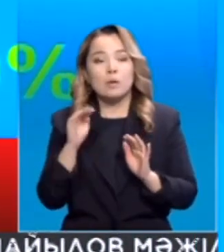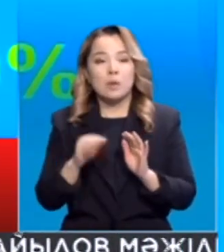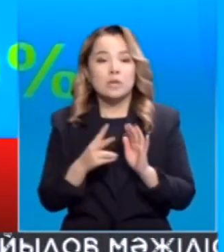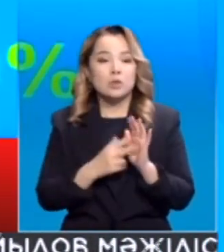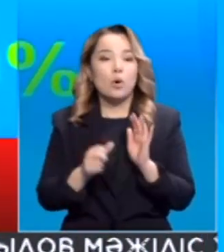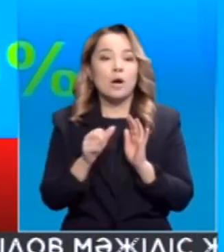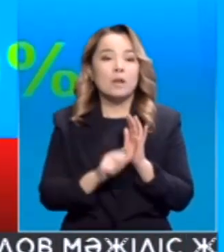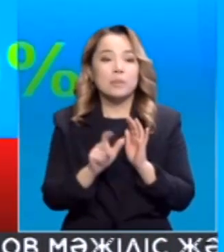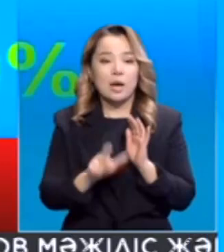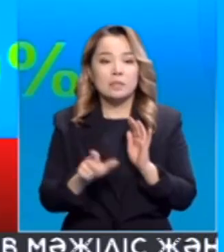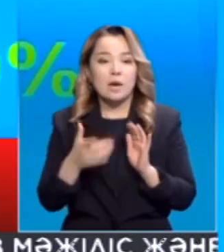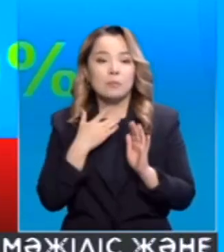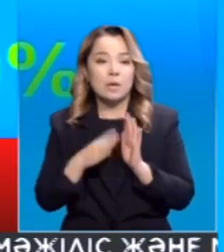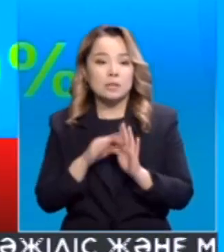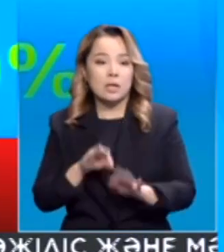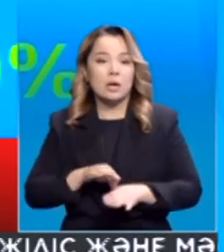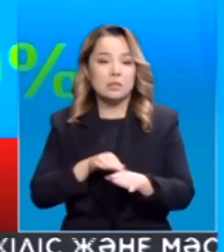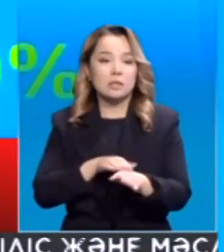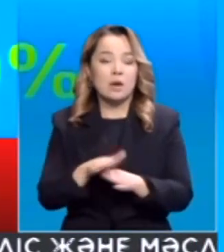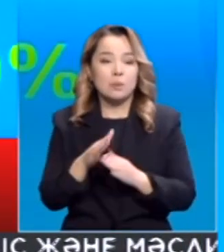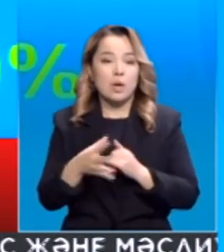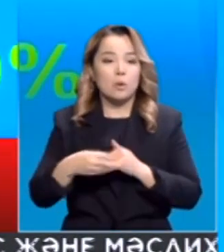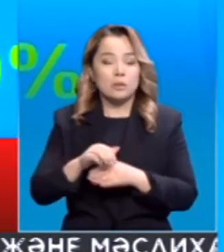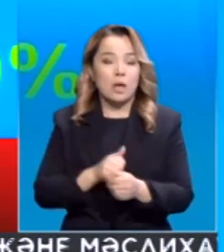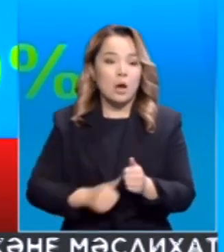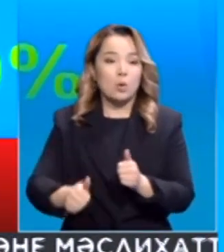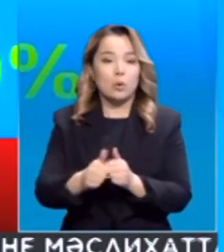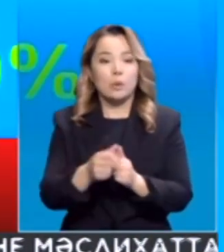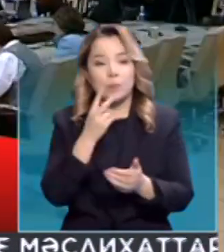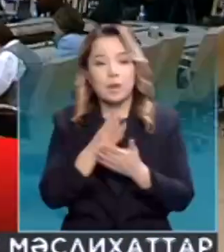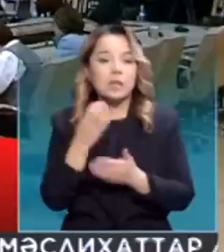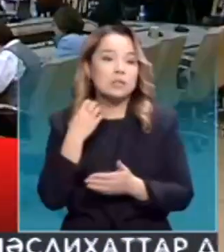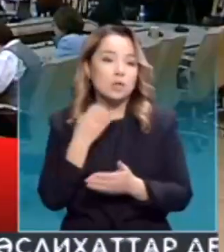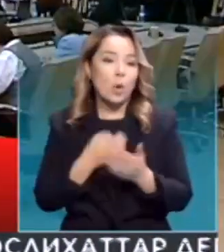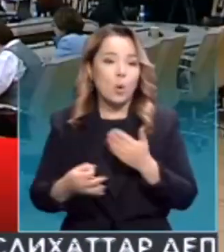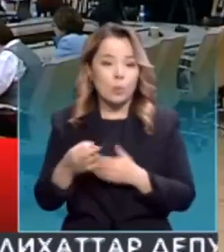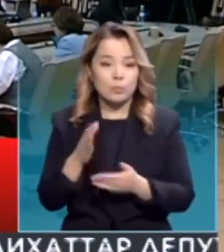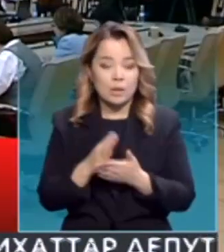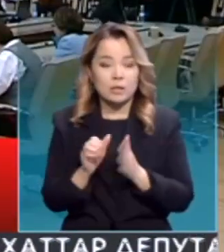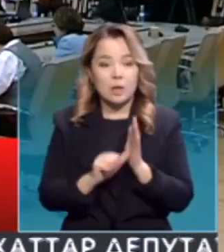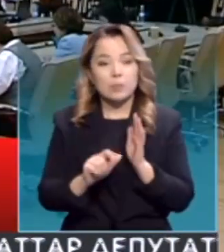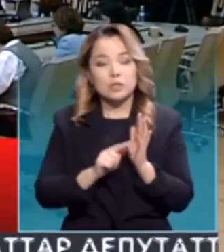6,521,860 адам таңдау жасады. Өңірлер бойынша көш басында Қызылорда облысы тұр,